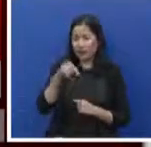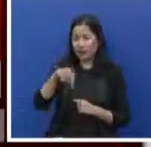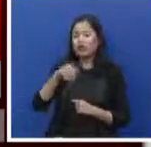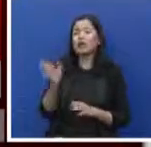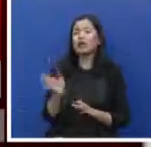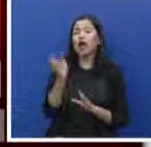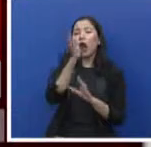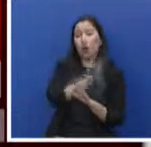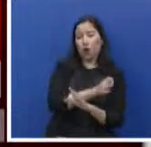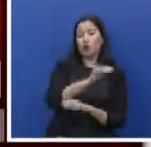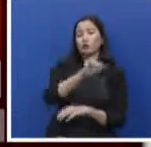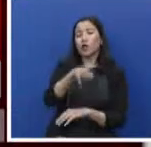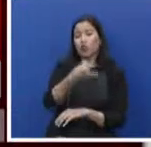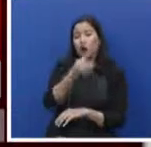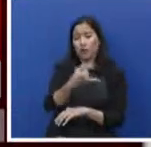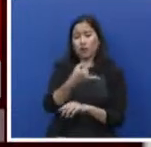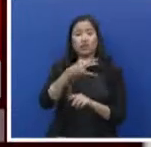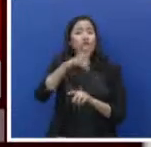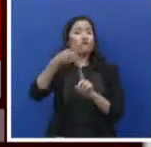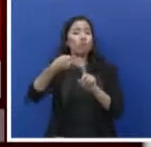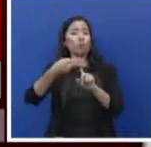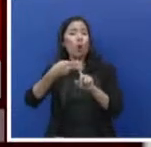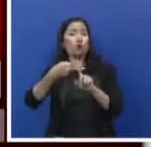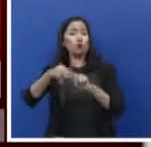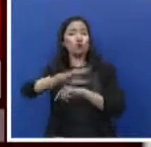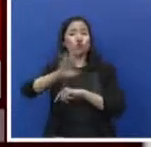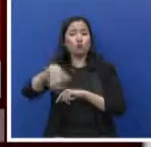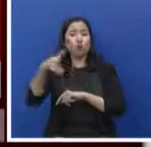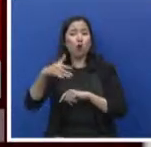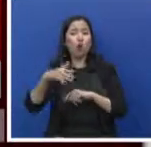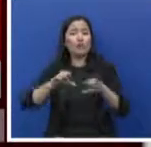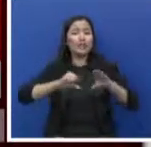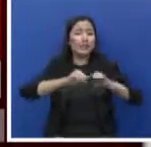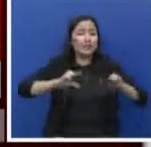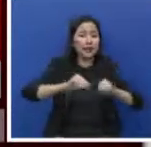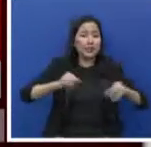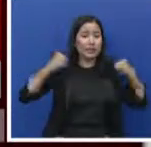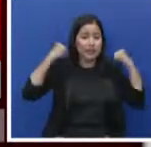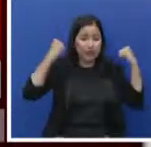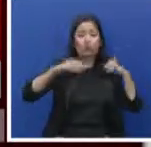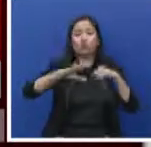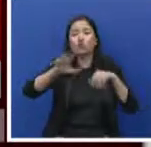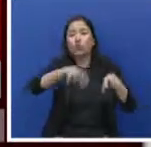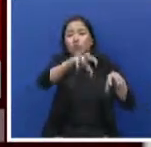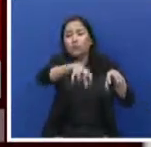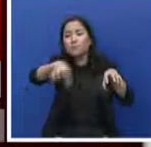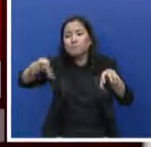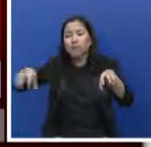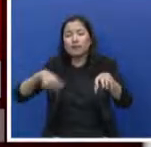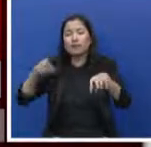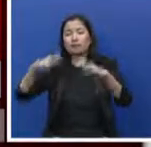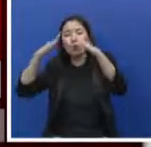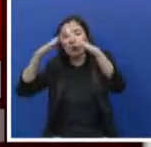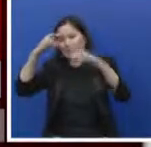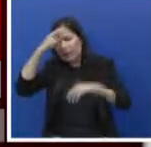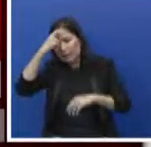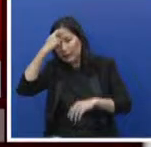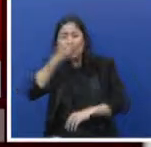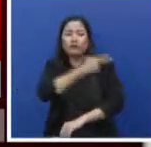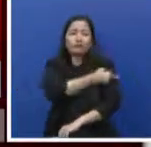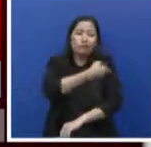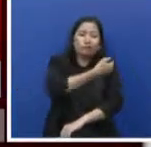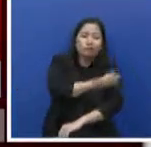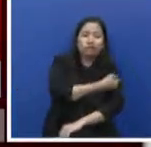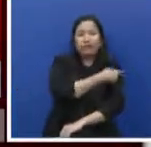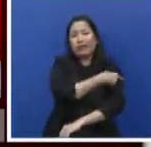awal Januari-Februari kan kita coba untuk seluruh tenaga kesehatan di semua fasilitas kesehatan. Jadi klinik, rumah sakit yang kita